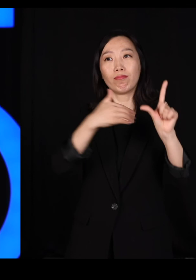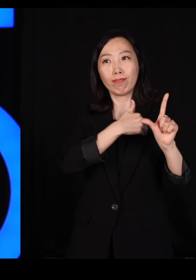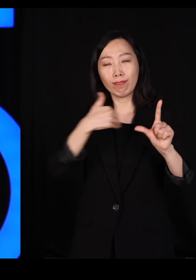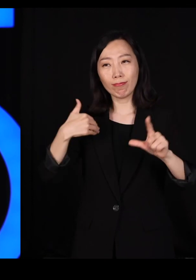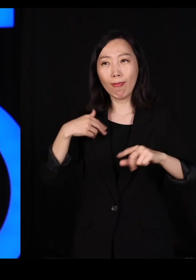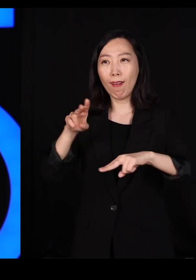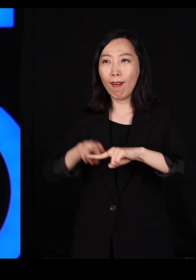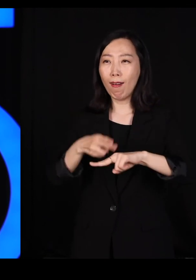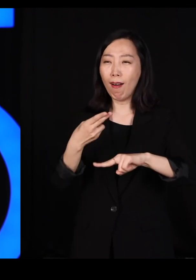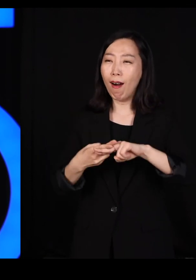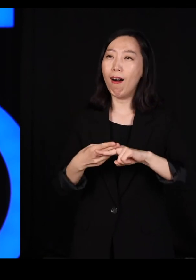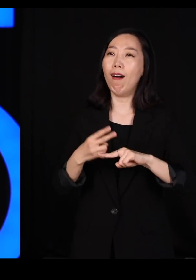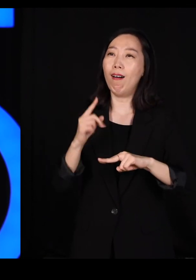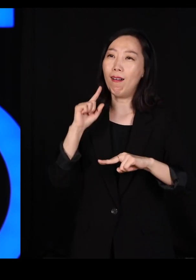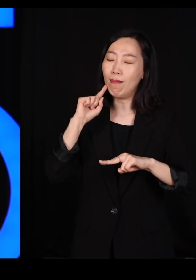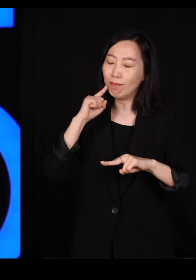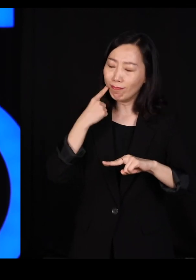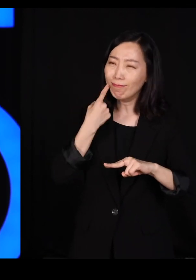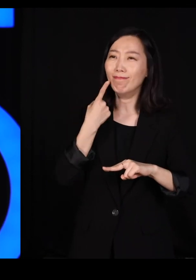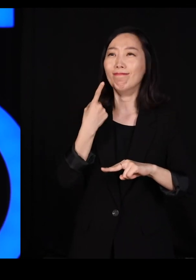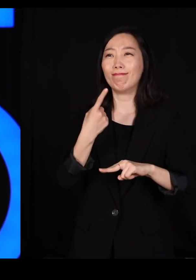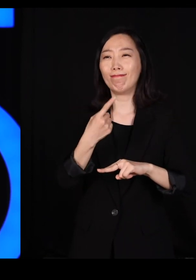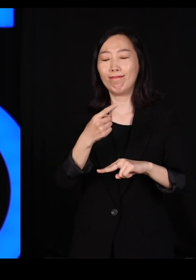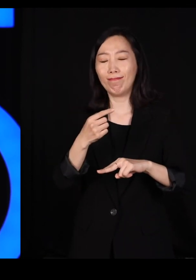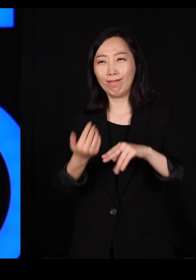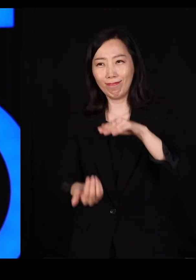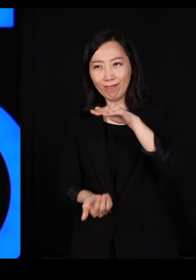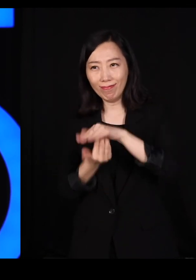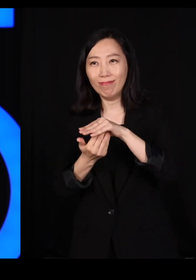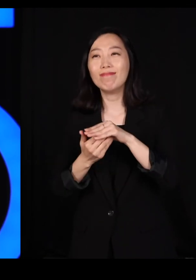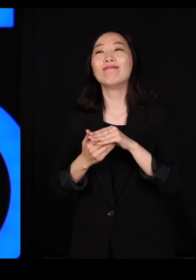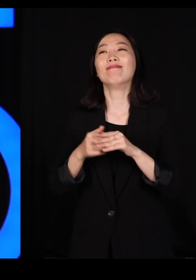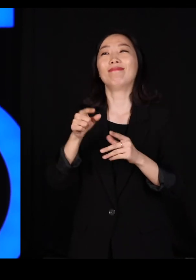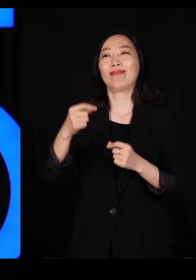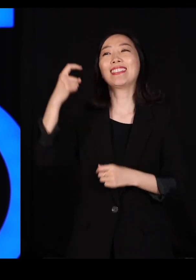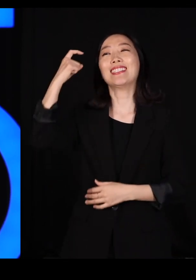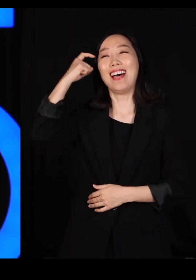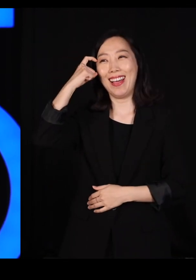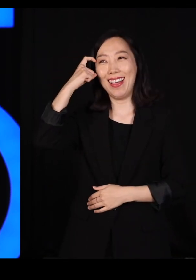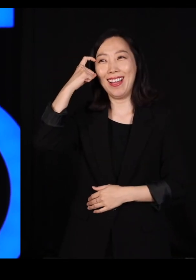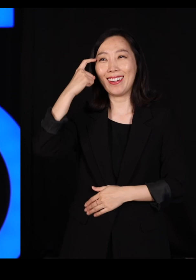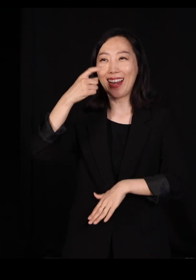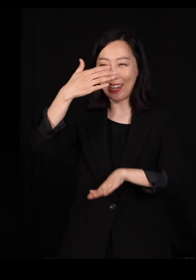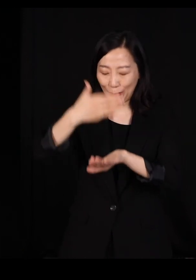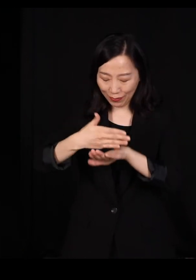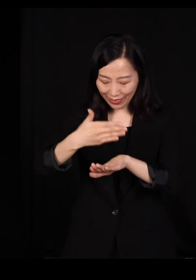하는 그런 정말 놀라운 선물이 아닐까, 이렇게 생각을 합니다. 예, 감사합니다.